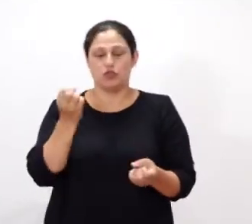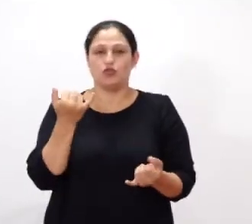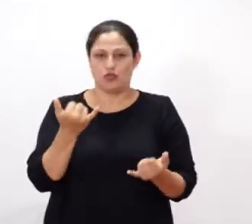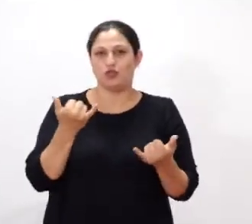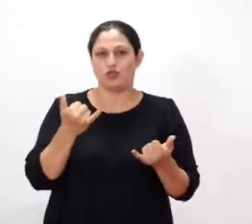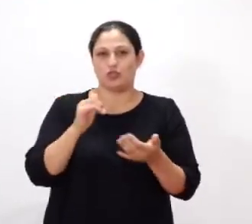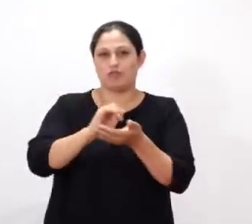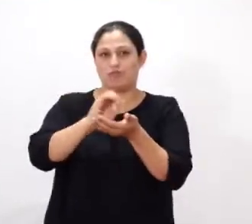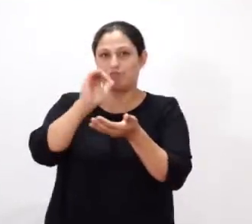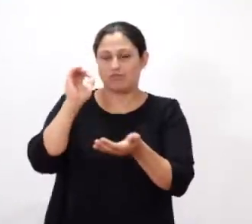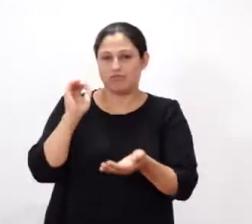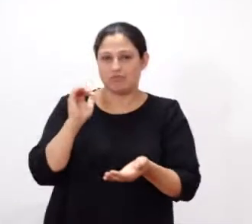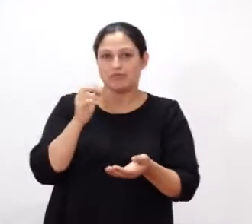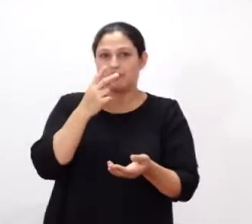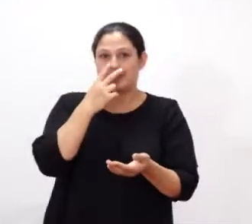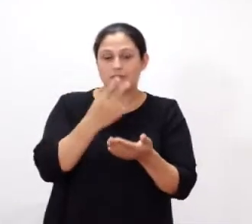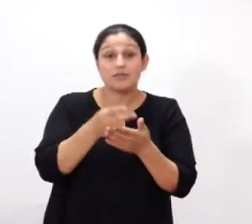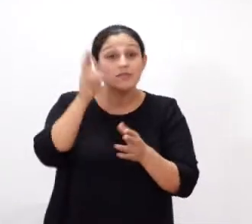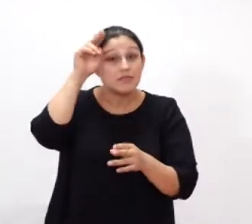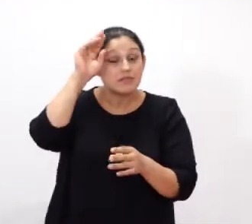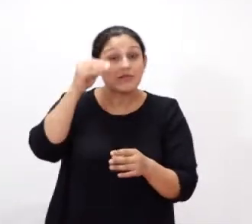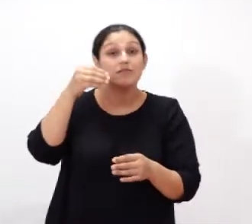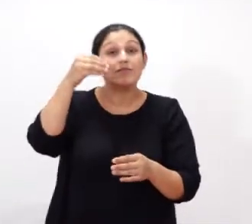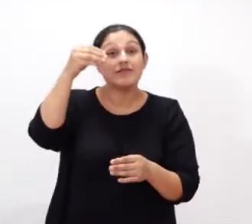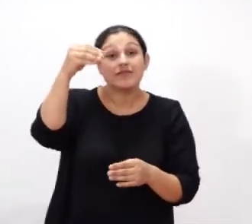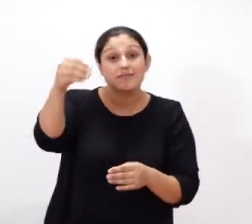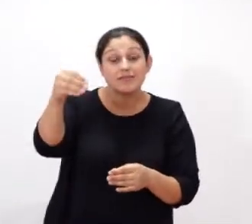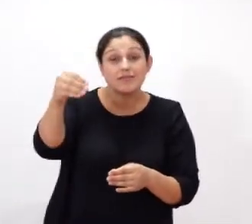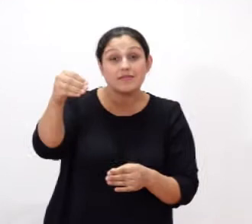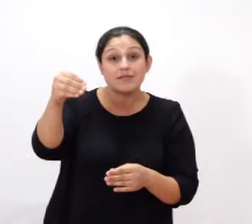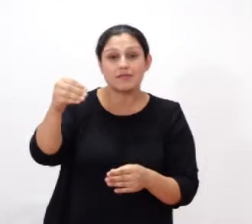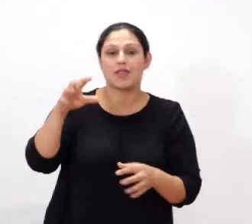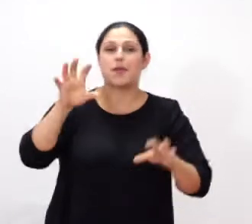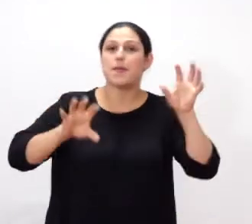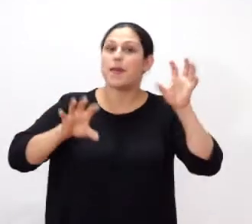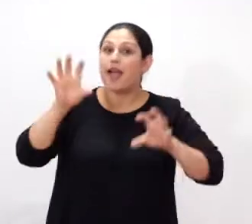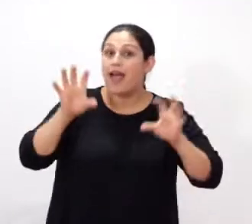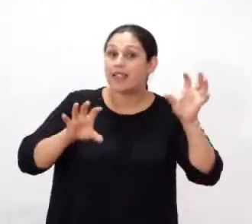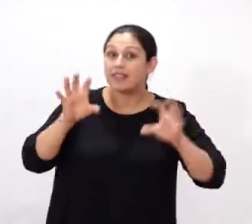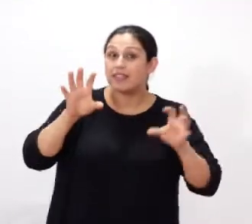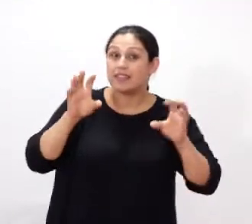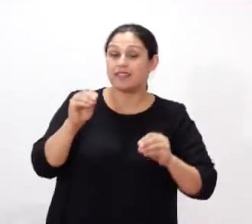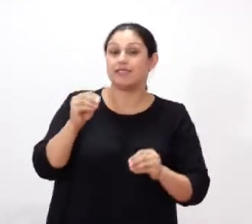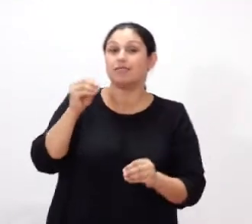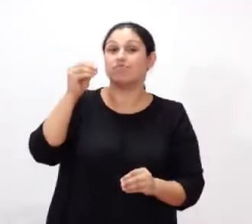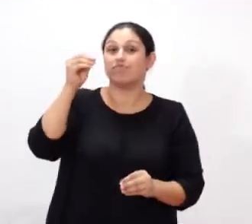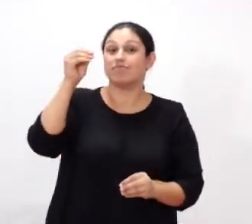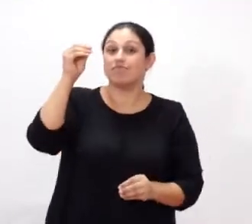انا زرگوشک لبای انا پاندا کنی